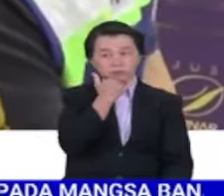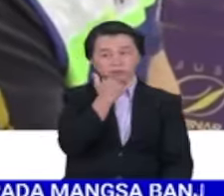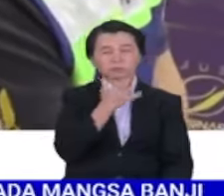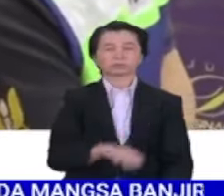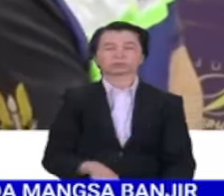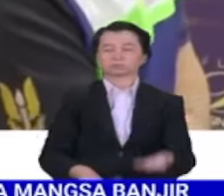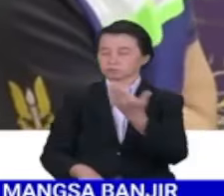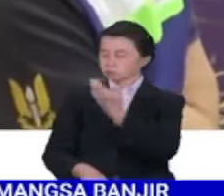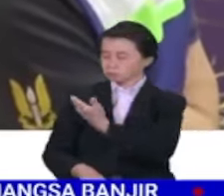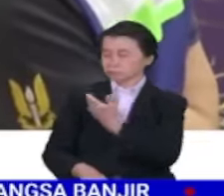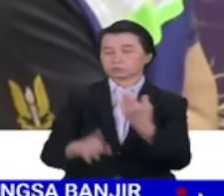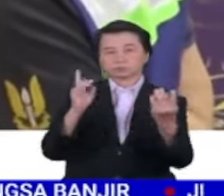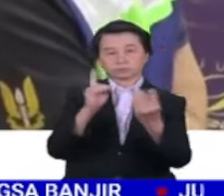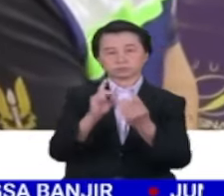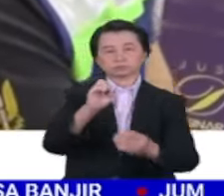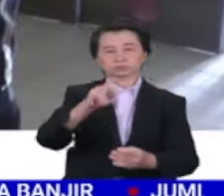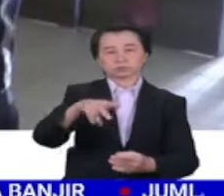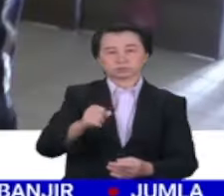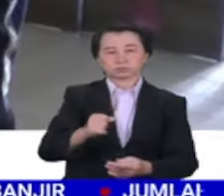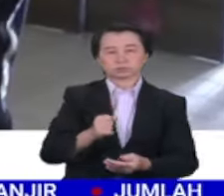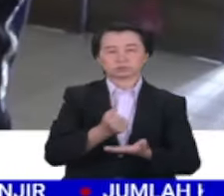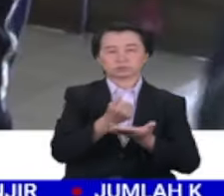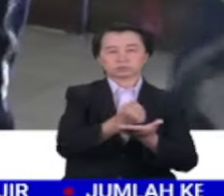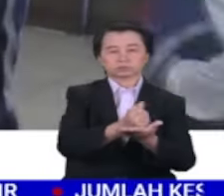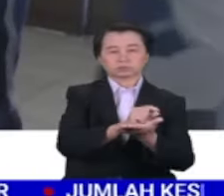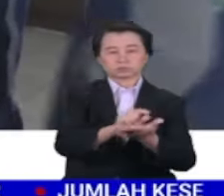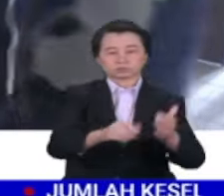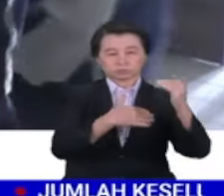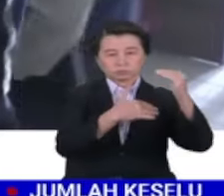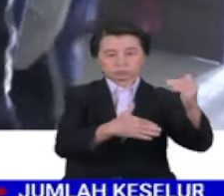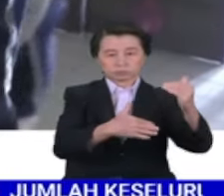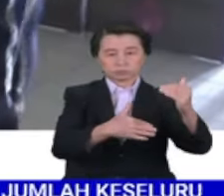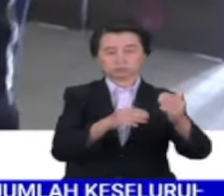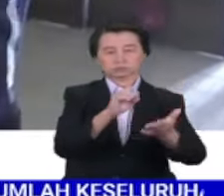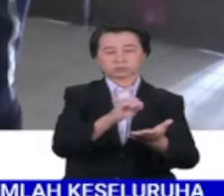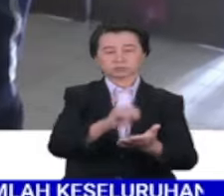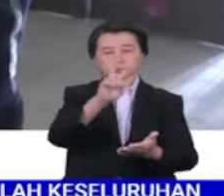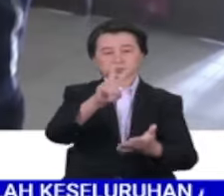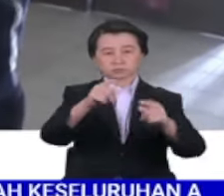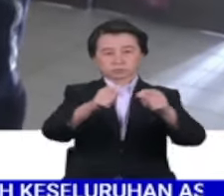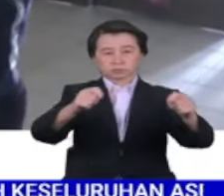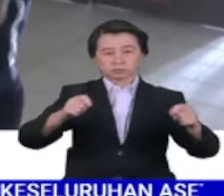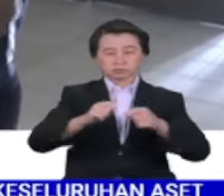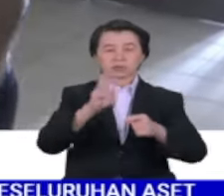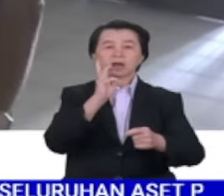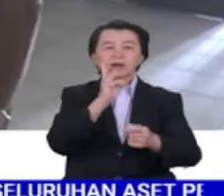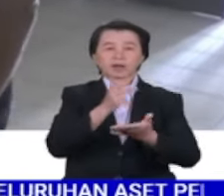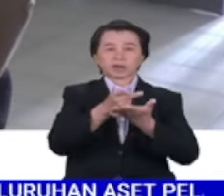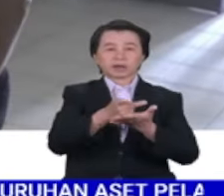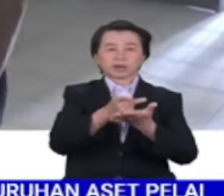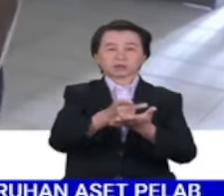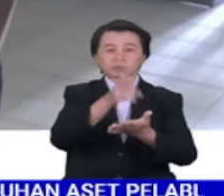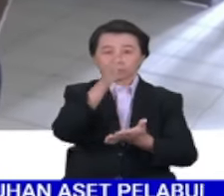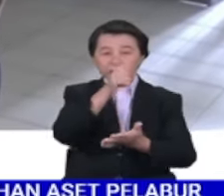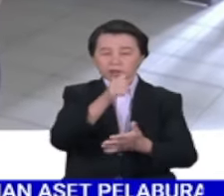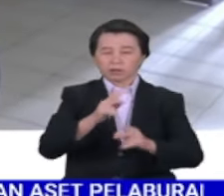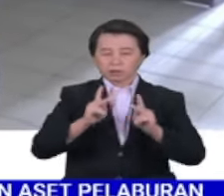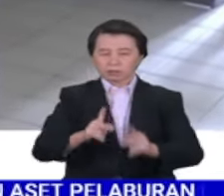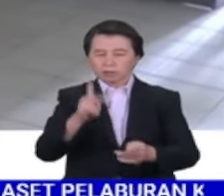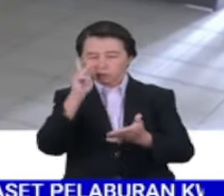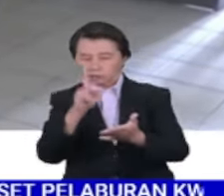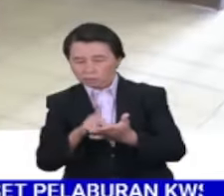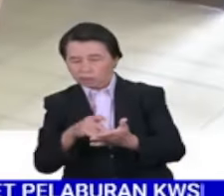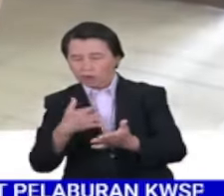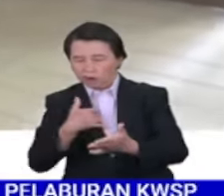beliau ditemui pada operasi bebatuan gaji minimal sektor keselamatan di dua lokasi di air keruh pihaknya juga mengenai